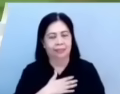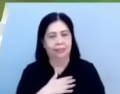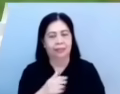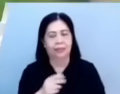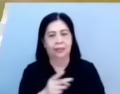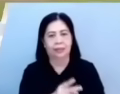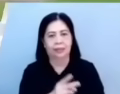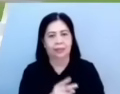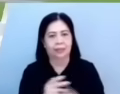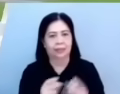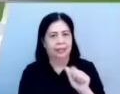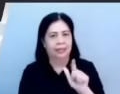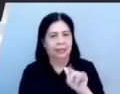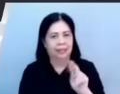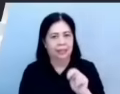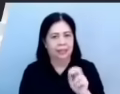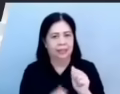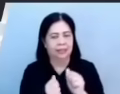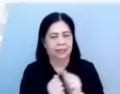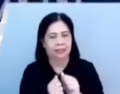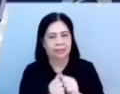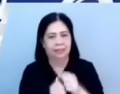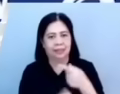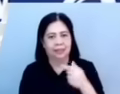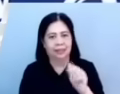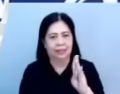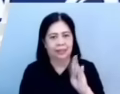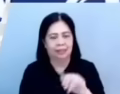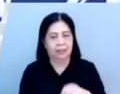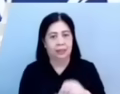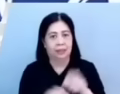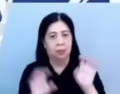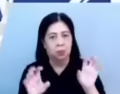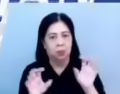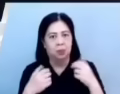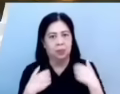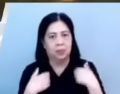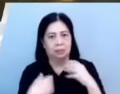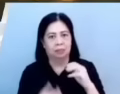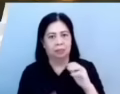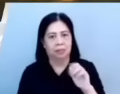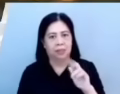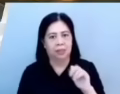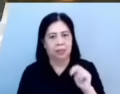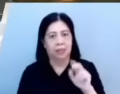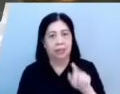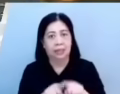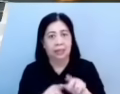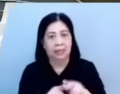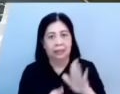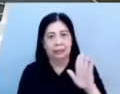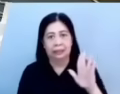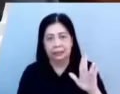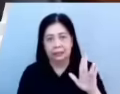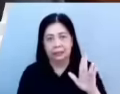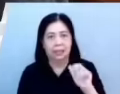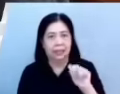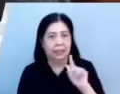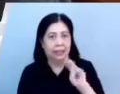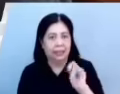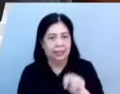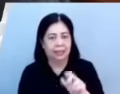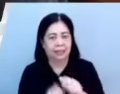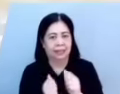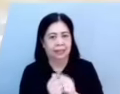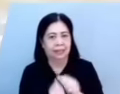katambal si Gabby Concepcion. Sa trailer, may paunang silip kay Marian as an alien. Magsasama naman sina Bea Alonzo,